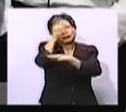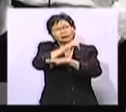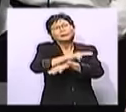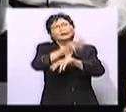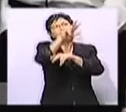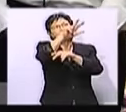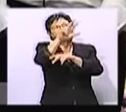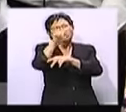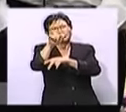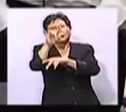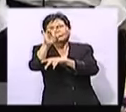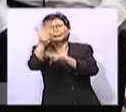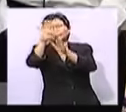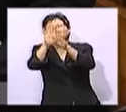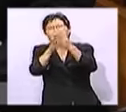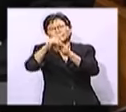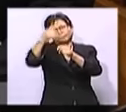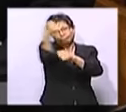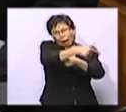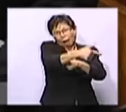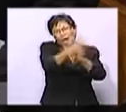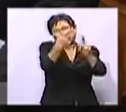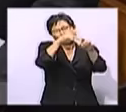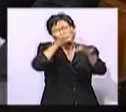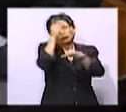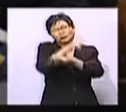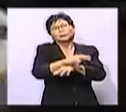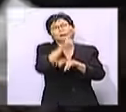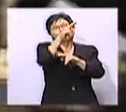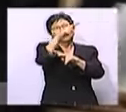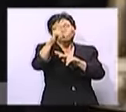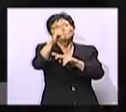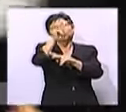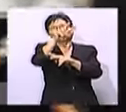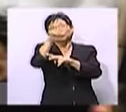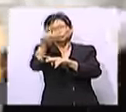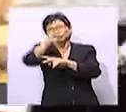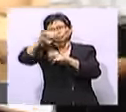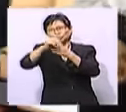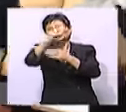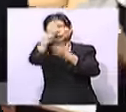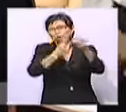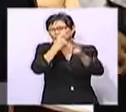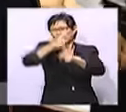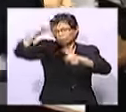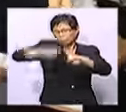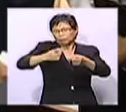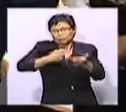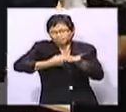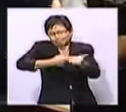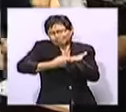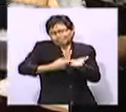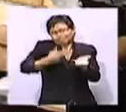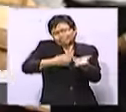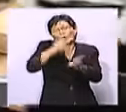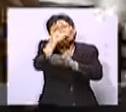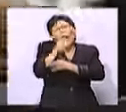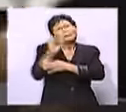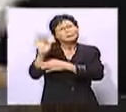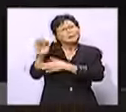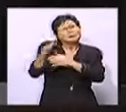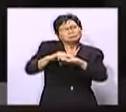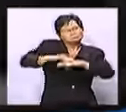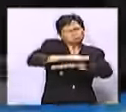sebanyak RM3.8 bilion. Bayaran balik RM222 juta setahun itu perlu dirunding semula kerana ia